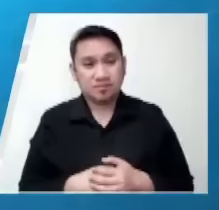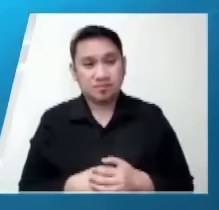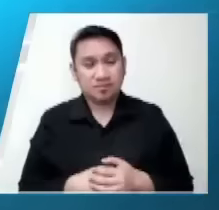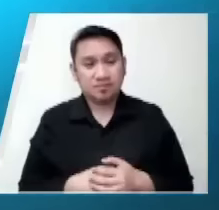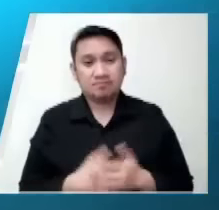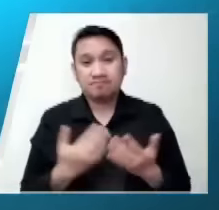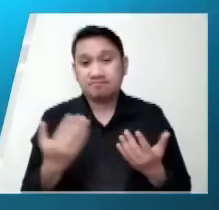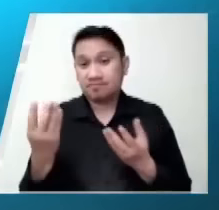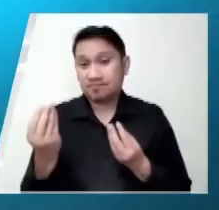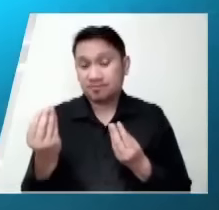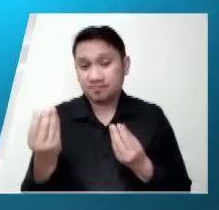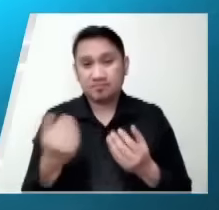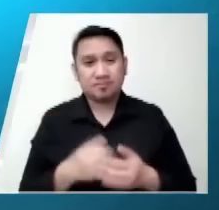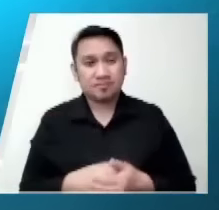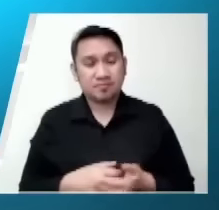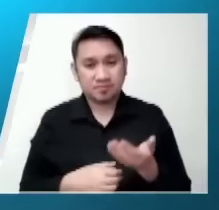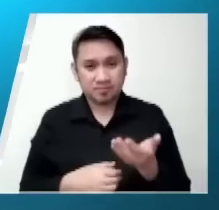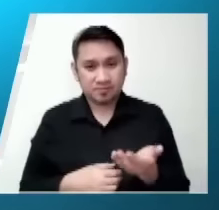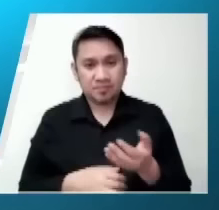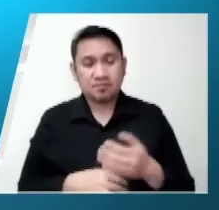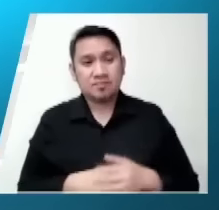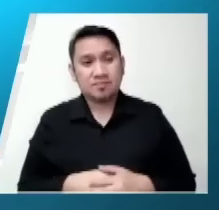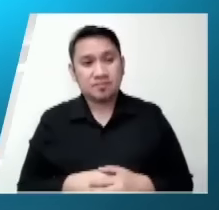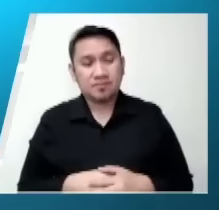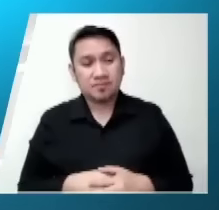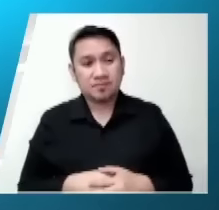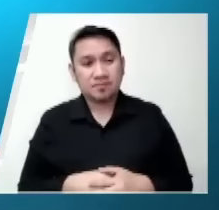latest sa liginig ating panahon. Ako po si Amor La Rosa.